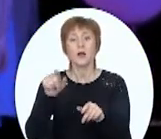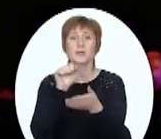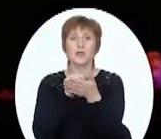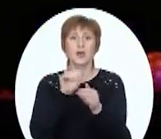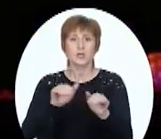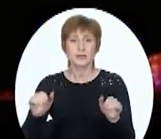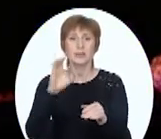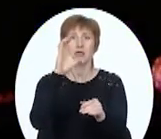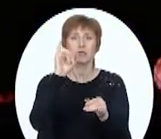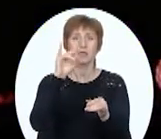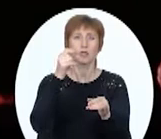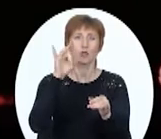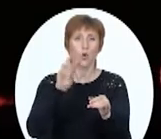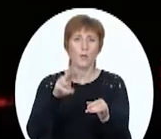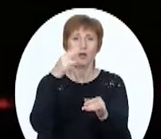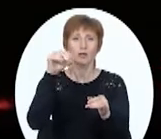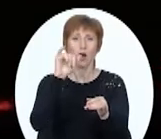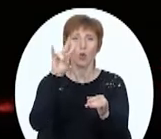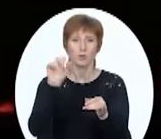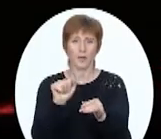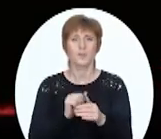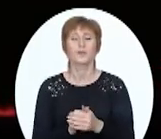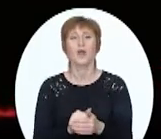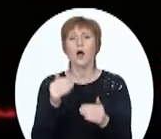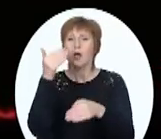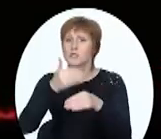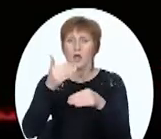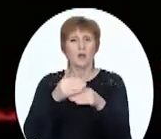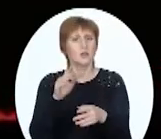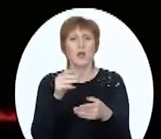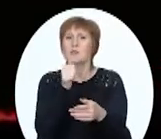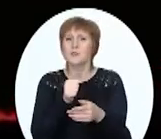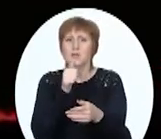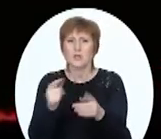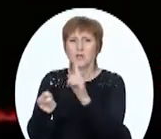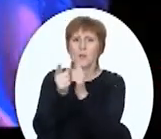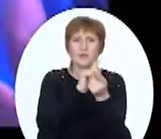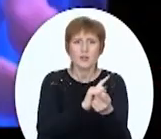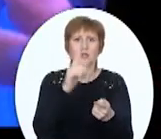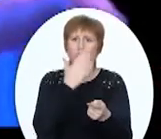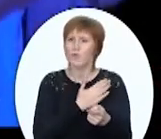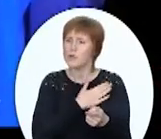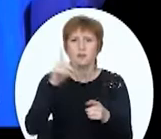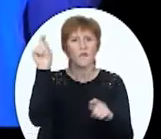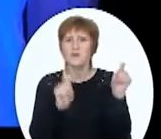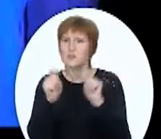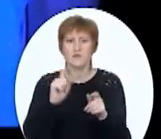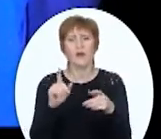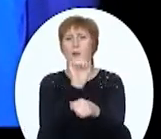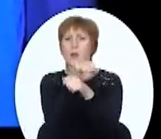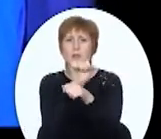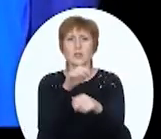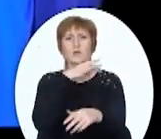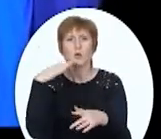синдромом Дауна. Его создали Олег и Лариса Чичко. Театр из чистого эксперимента, превратившийся в любимца международных фестивалей, лауреата